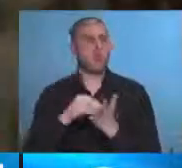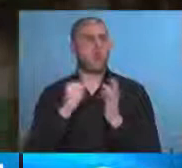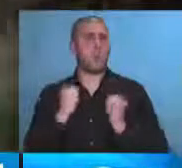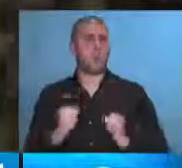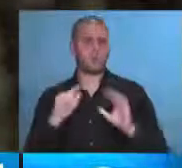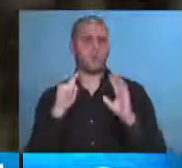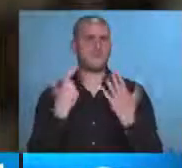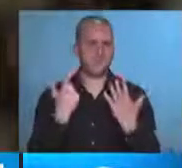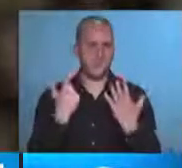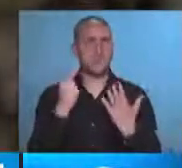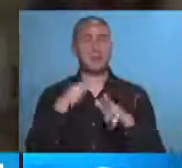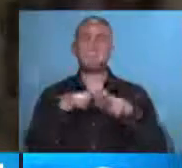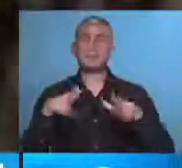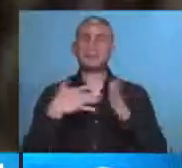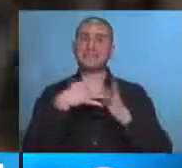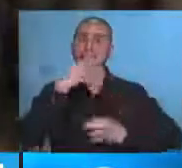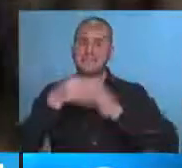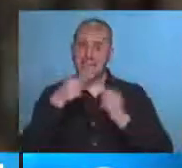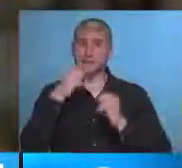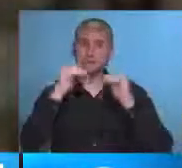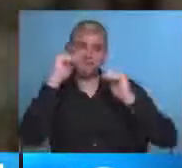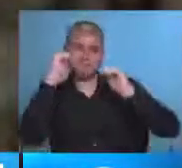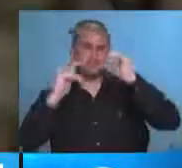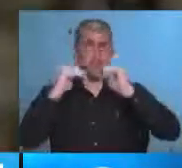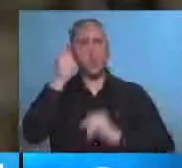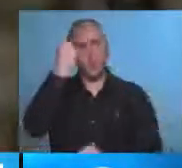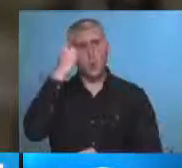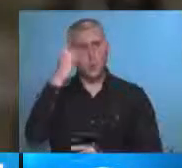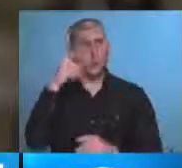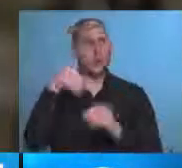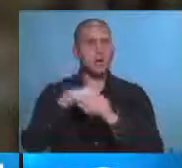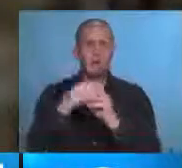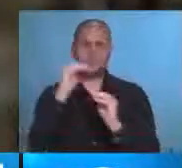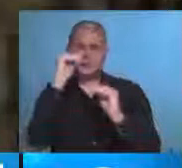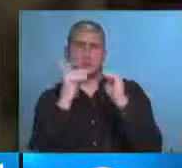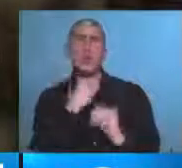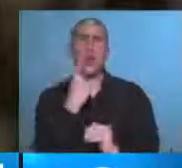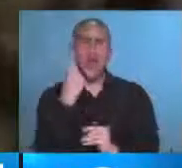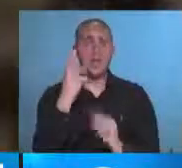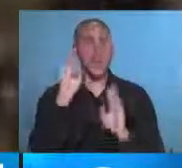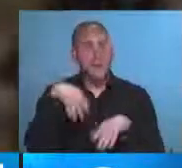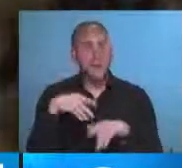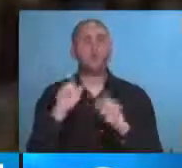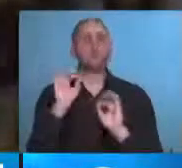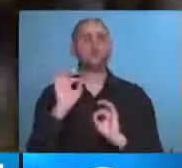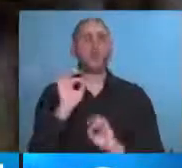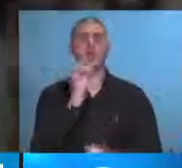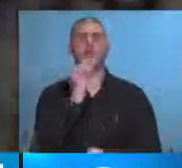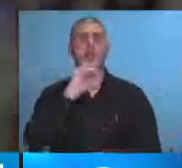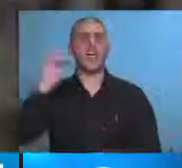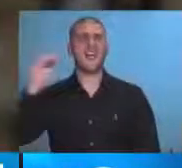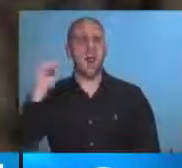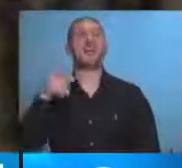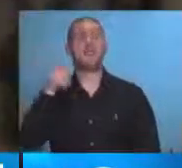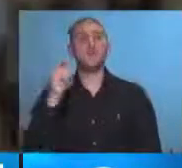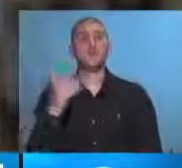שביעי, מצב הסקרים מבחינתו הוא גבולי, והוא יודע שהוא ייכנס על חודו של קול, גם אם הקול הזה הוא הקול של נוער הגבוהות. והיום הוא